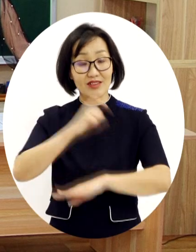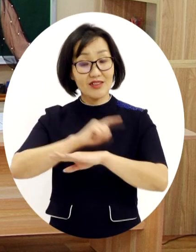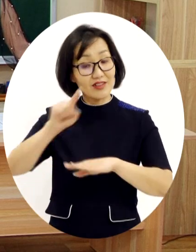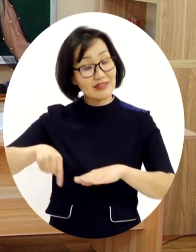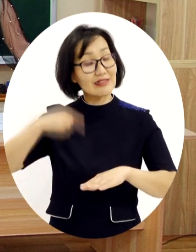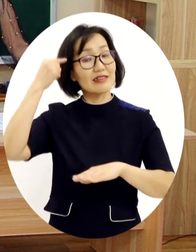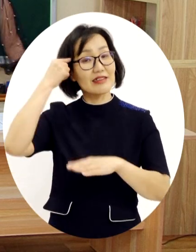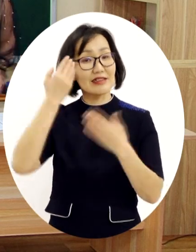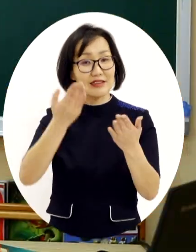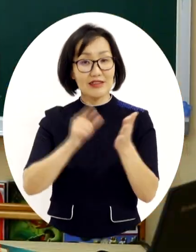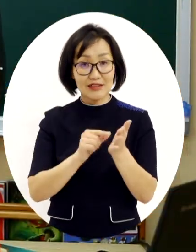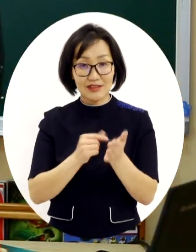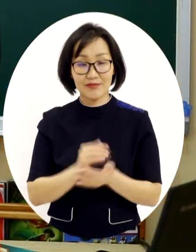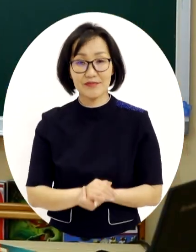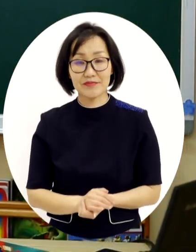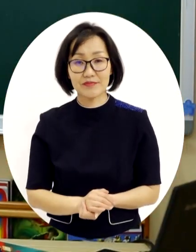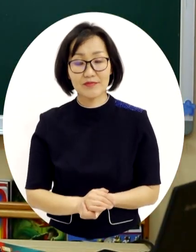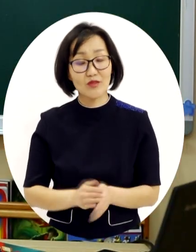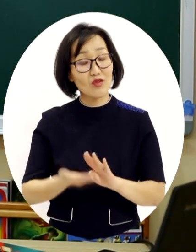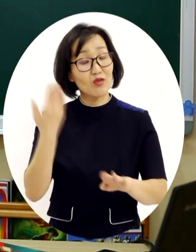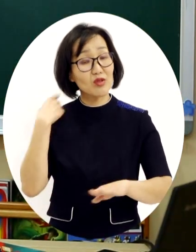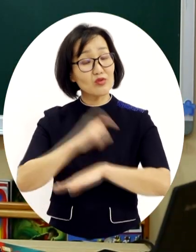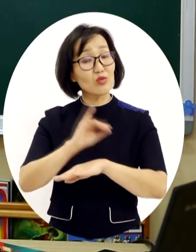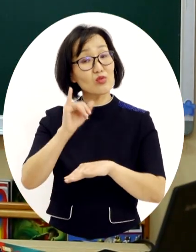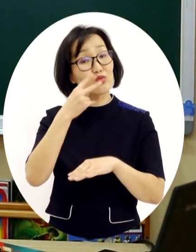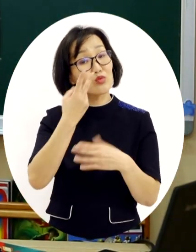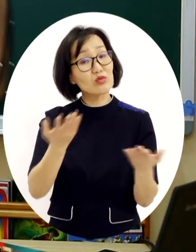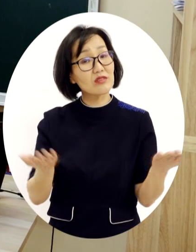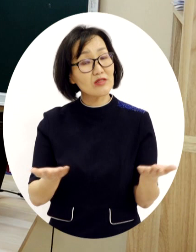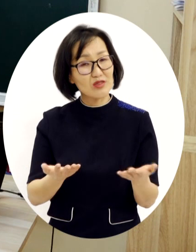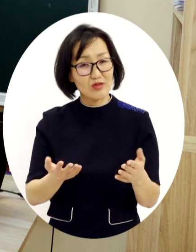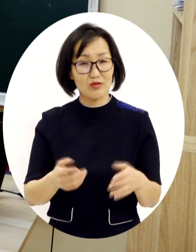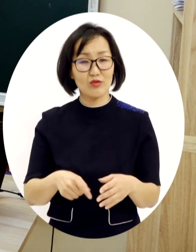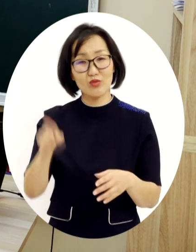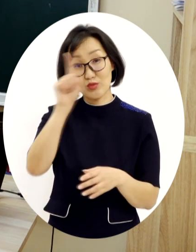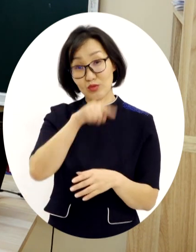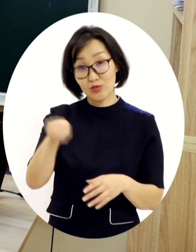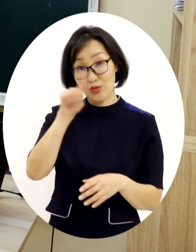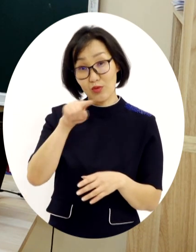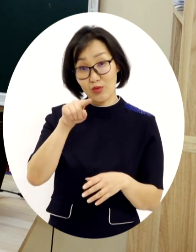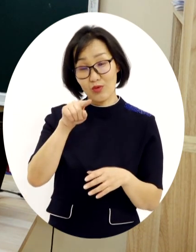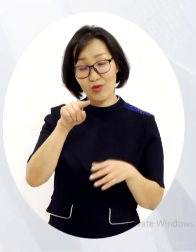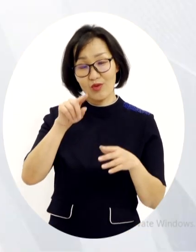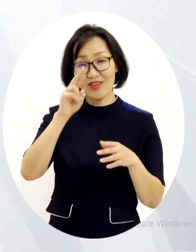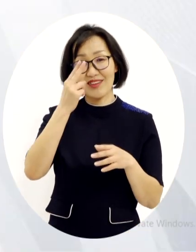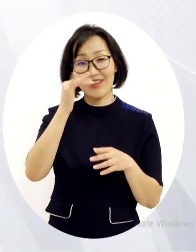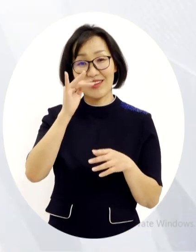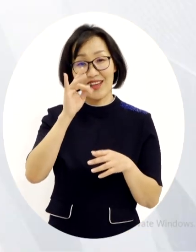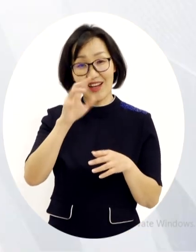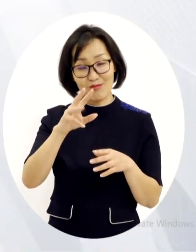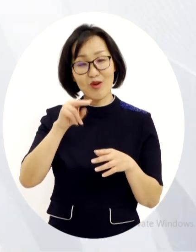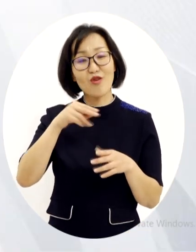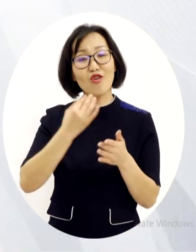Өмнөх хичээлээс эргэн санацгаая. Өмнөх хичээл дээр юу үтсэн бэлээ? Дугуй, диаграм. Өөрөөр хэлбэл